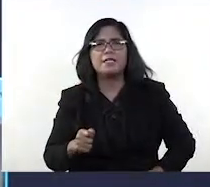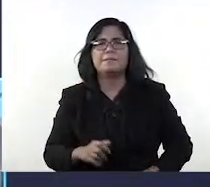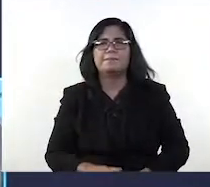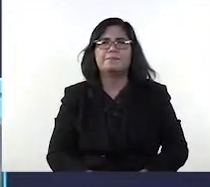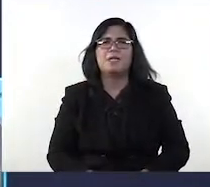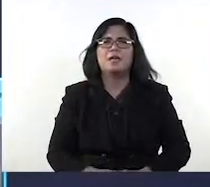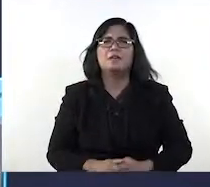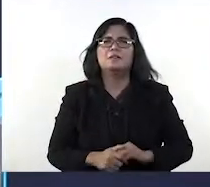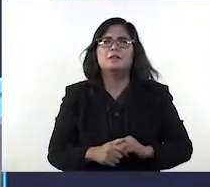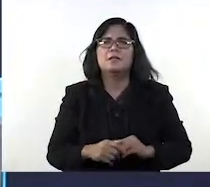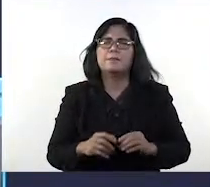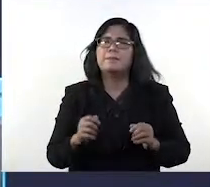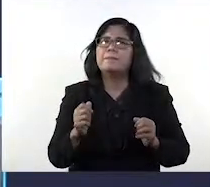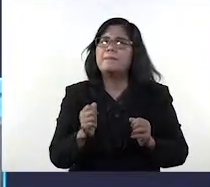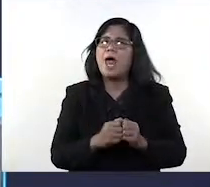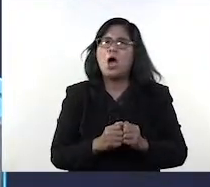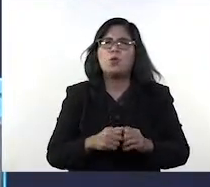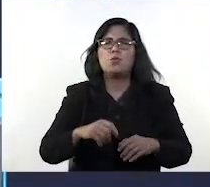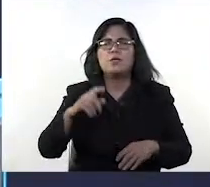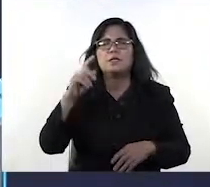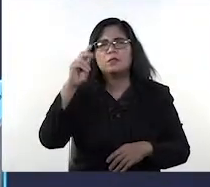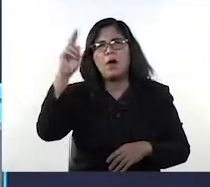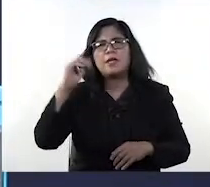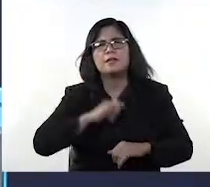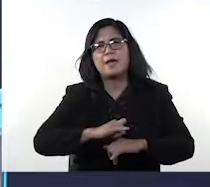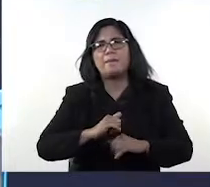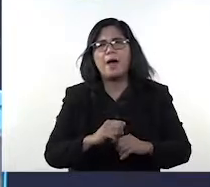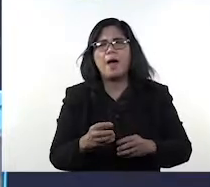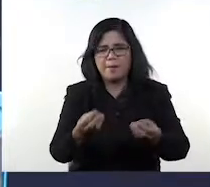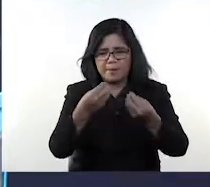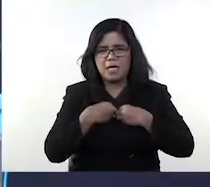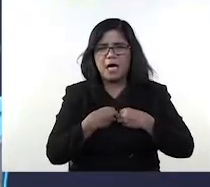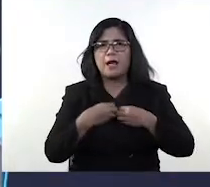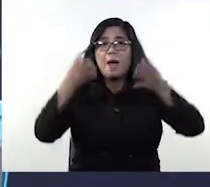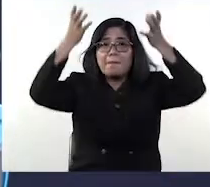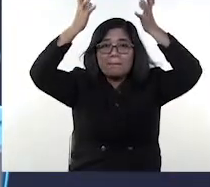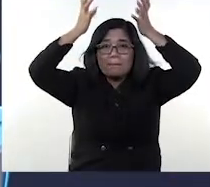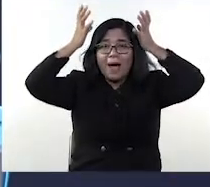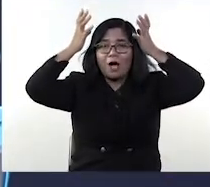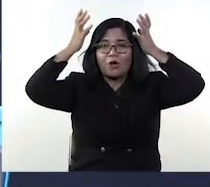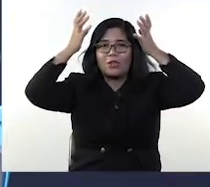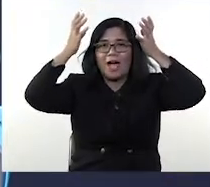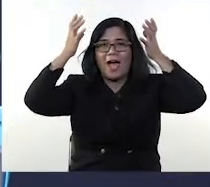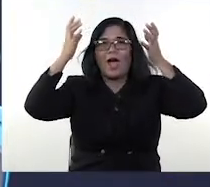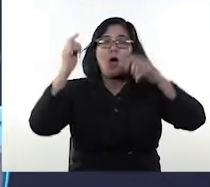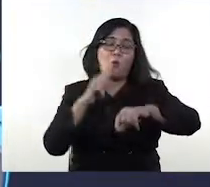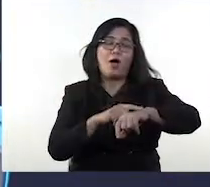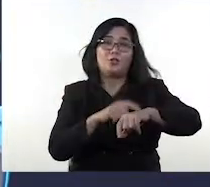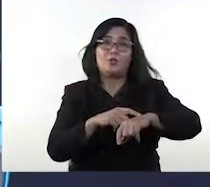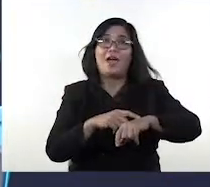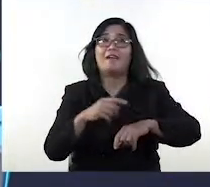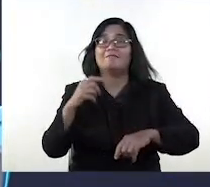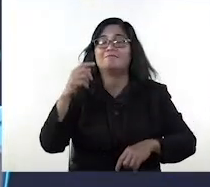sama yang mengejutkan kita melalui penderitaan Tuhan yang sama yang akan memberikan buat kita mahkota tepat pada waktunya Haleluya